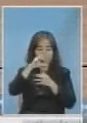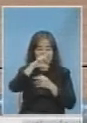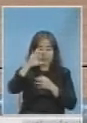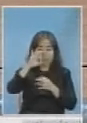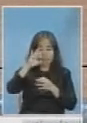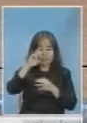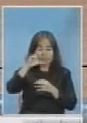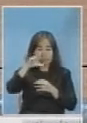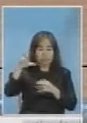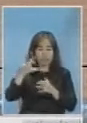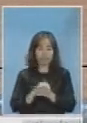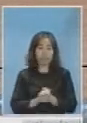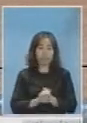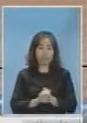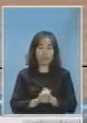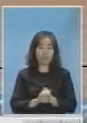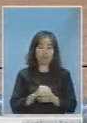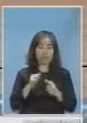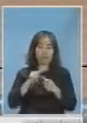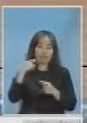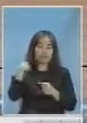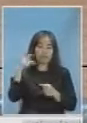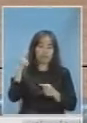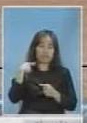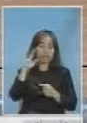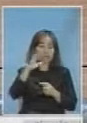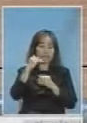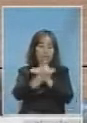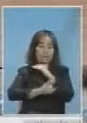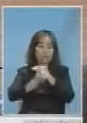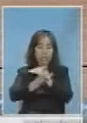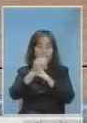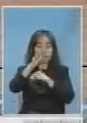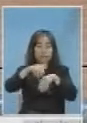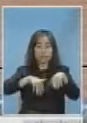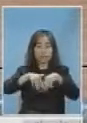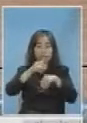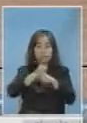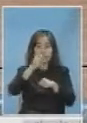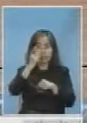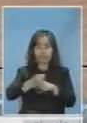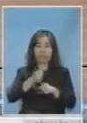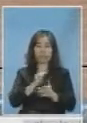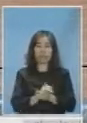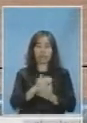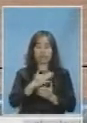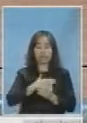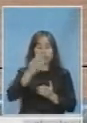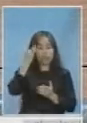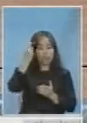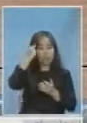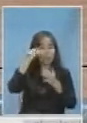397,000,000 บาทนี้จะเป็นไปเพื่อประโยชน์ของประเทศและประชาชนอย่างแท้จริงผมกังวลใจนะ